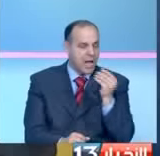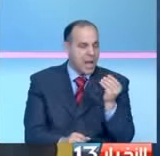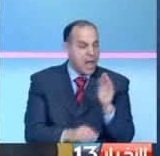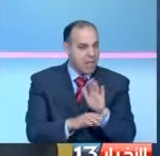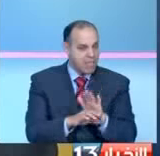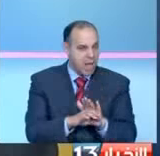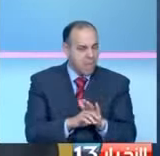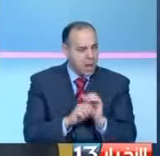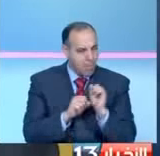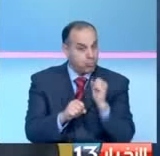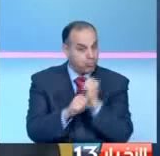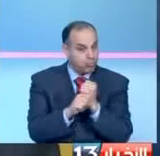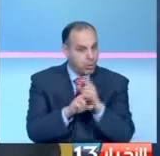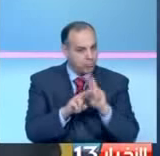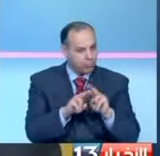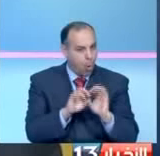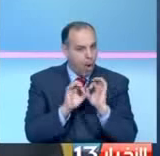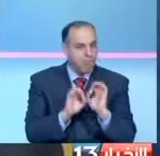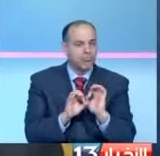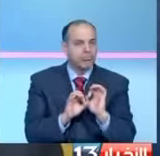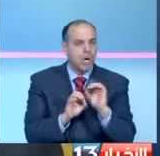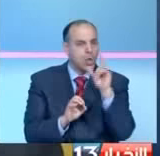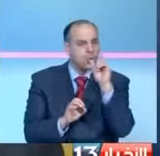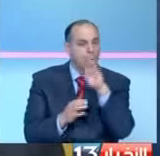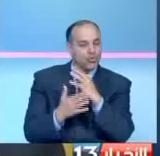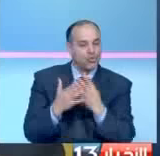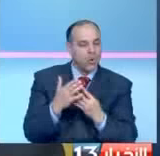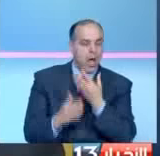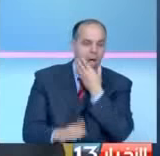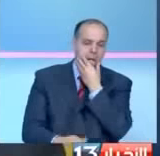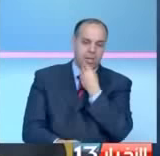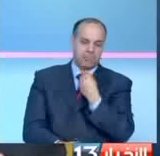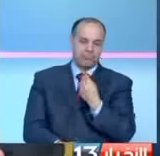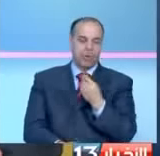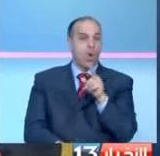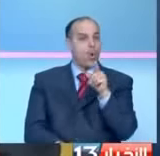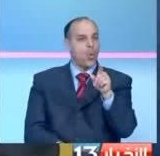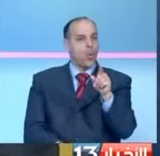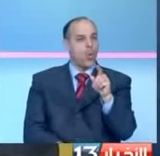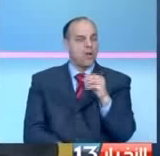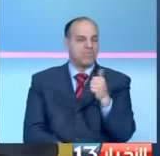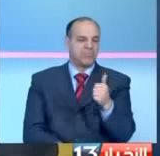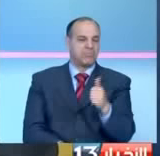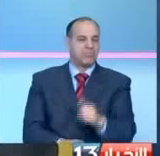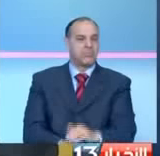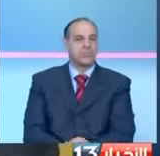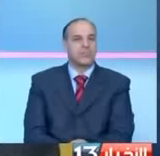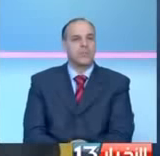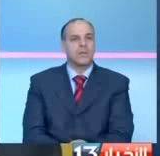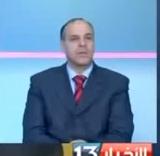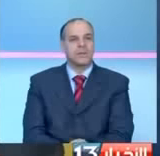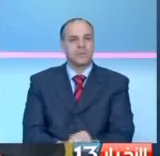مامي بذل مجهودا جبارا لينقل إلينا صورا شعرية جميلة، وأظنه نجح في ذلك.